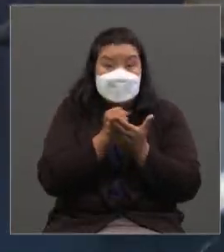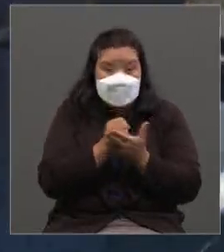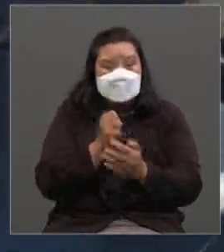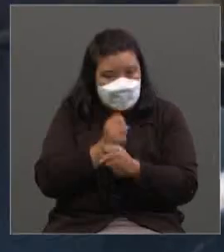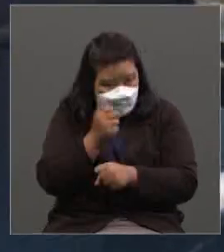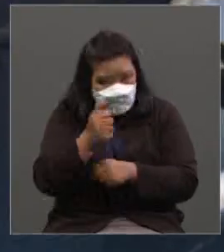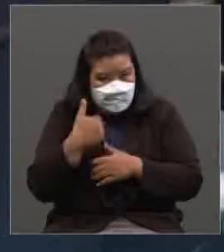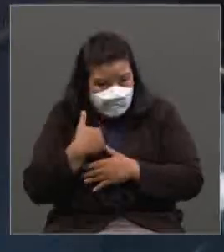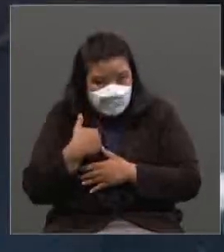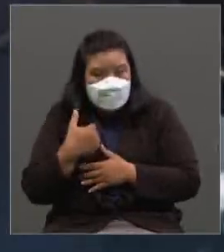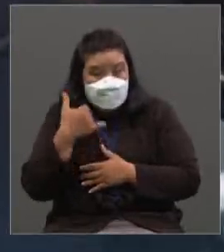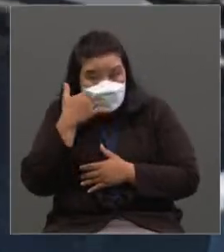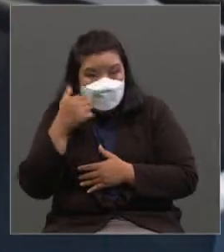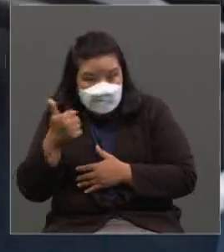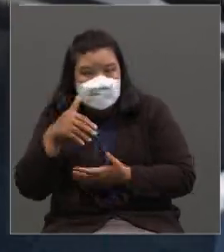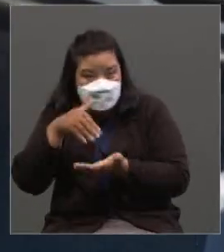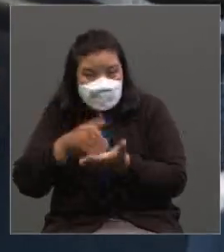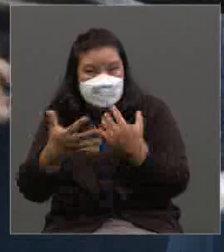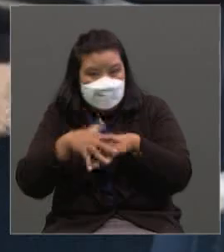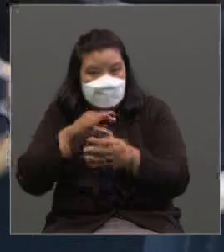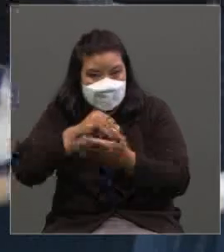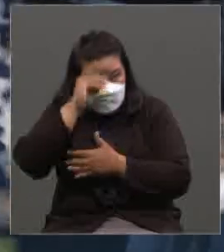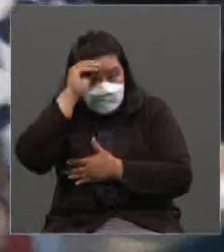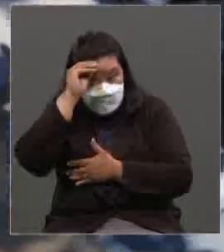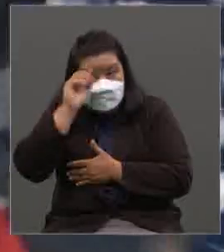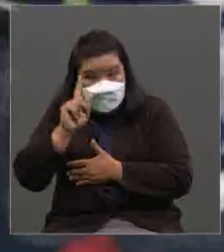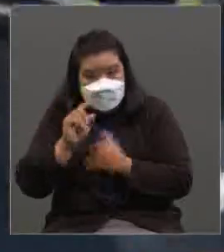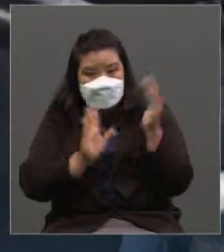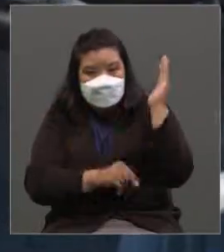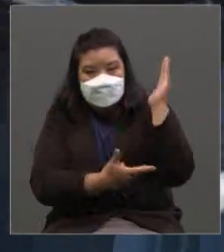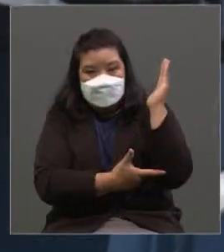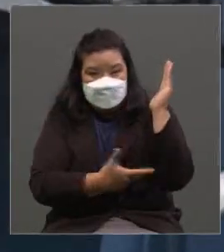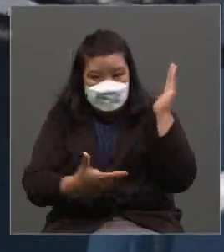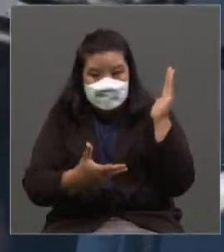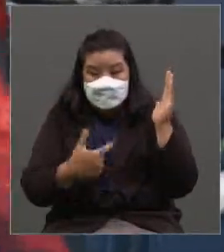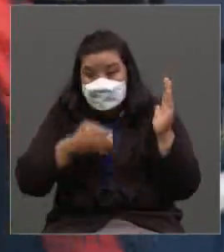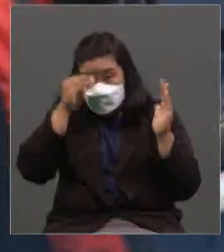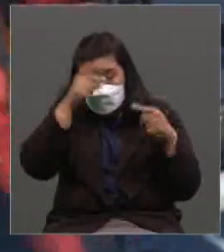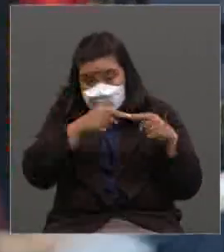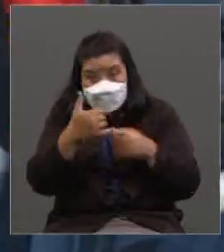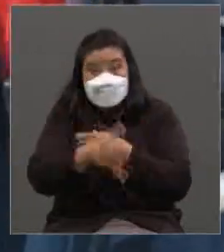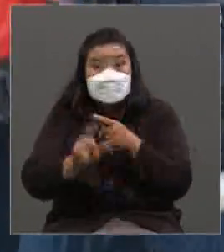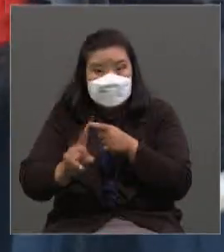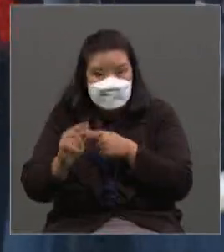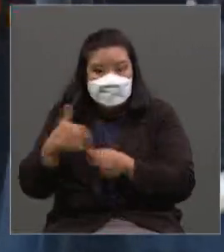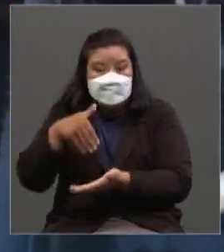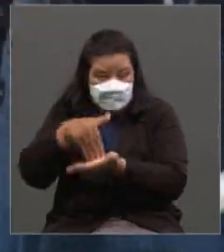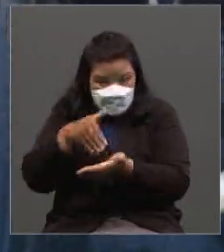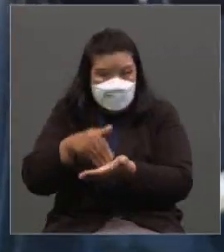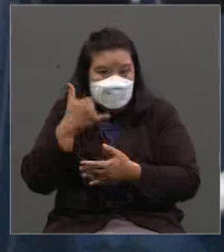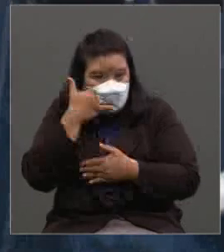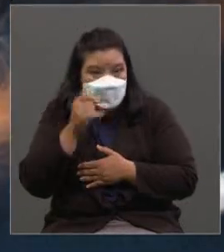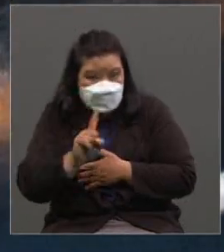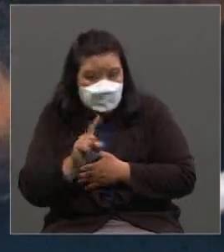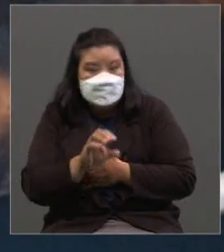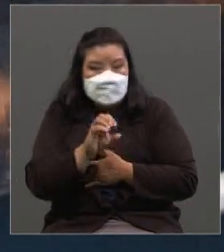ไปได้เลยนะครับที่ศูนย์ประสานงานนักเรียนนักศึกษาจังหวัดชายแดนภาคใต้ที่ศึกษาต่อในต่างประเทศนะครับหมายเลขโทรศัพท์ก็